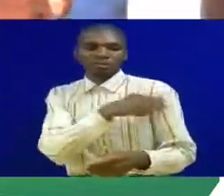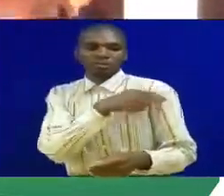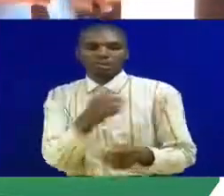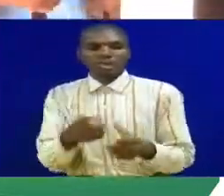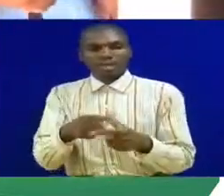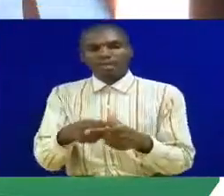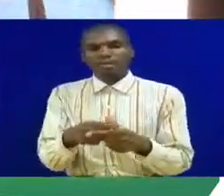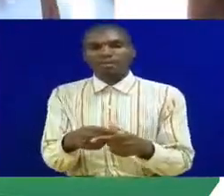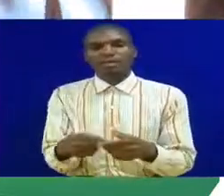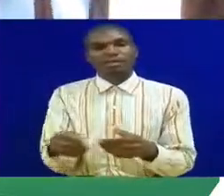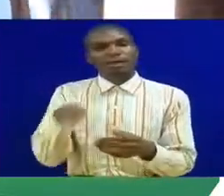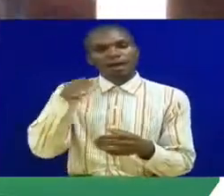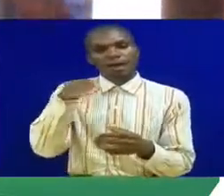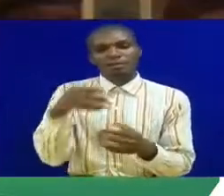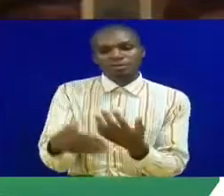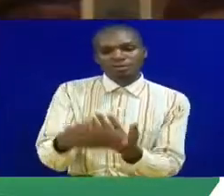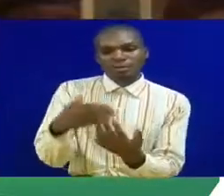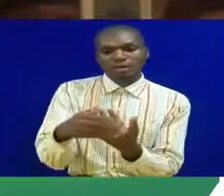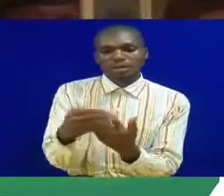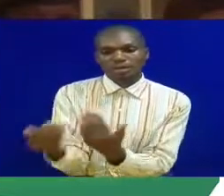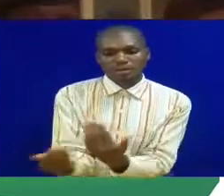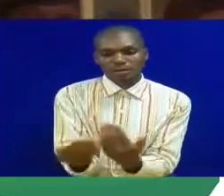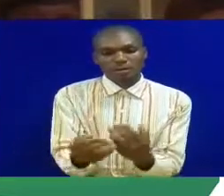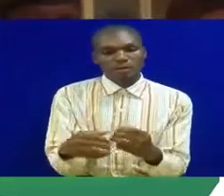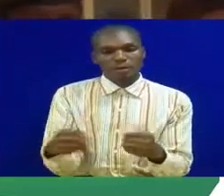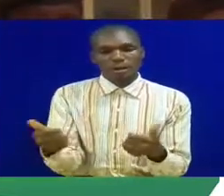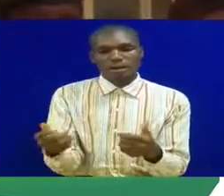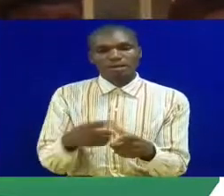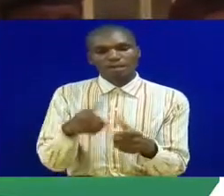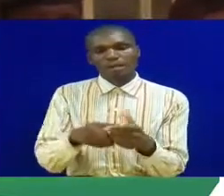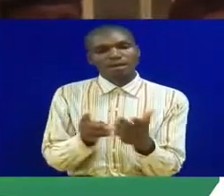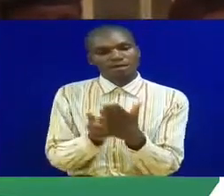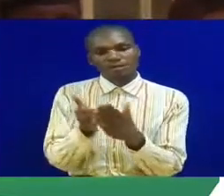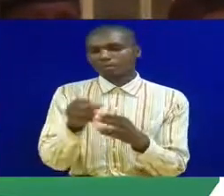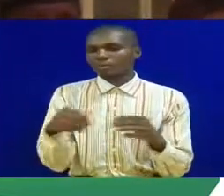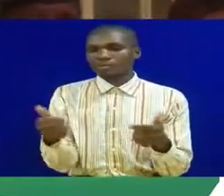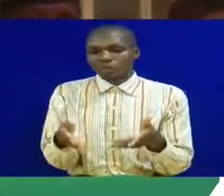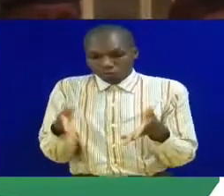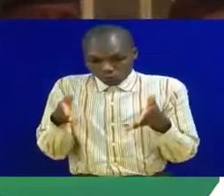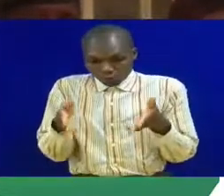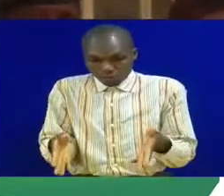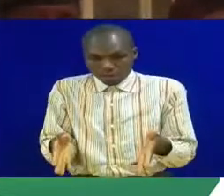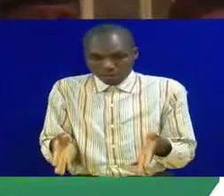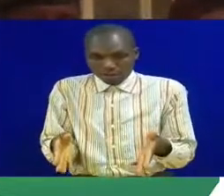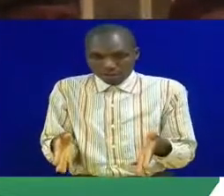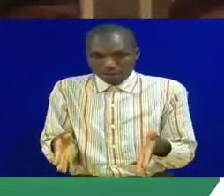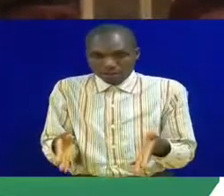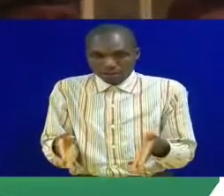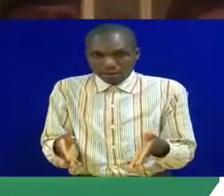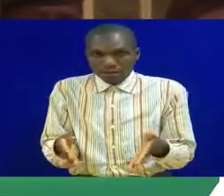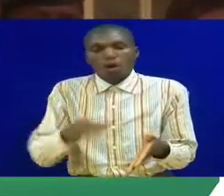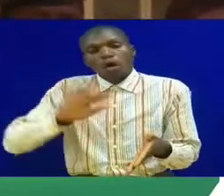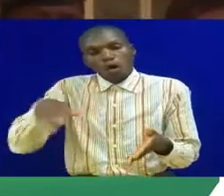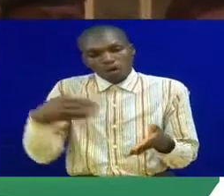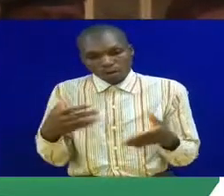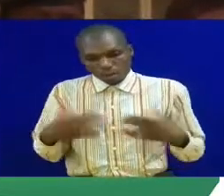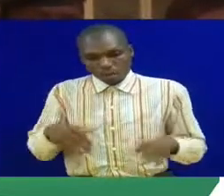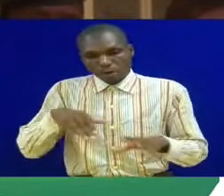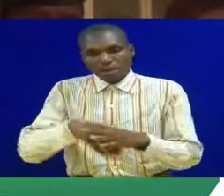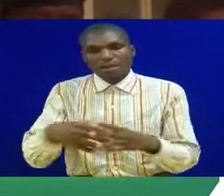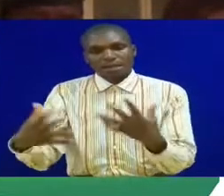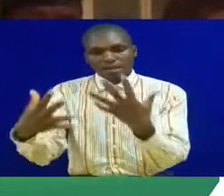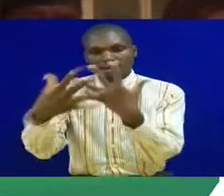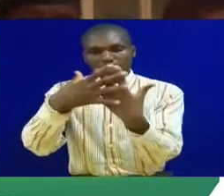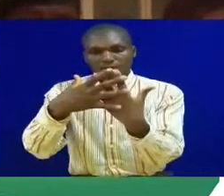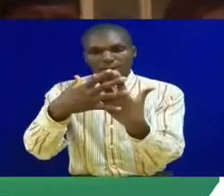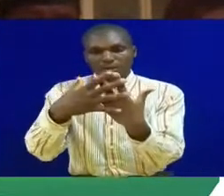ya ase chinchera chiraba biyoki. Sasa siku ya leo tumeona nasi kama wana magereza. Tuche kwenu